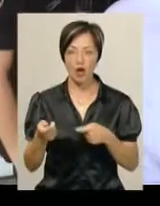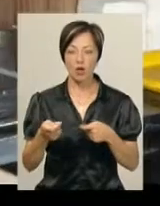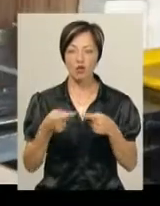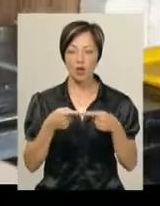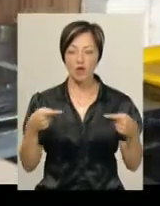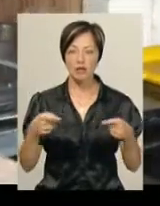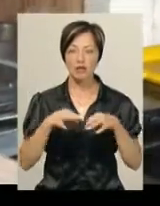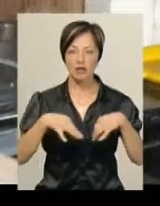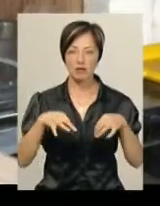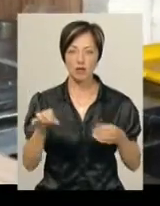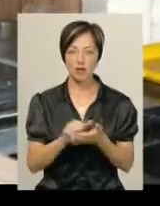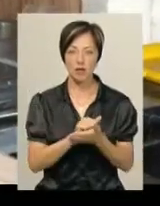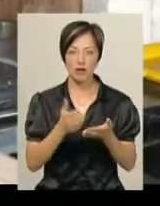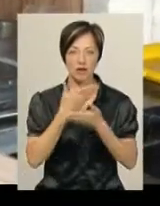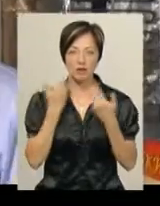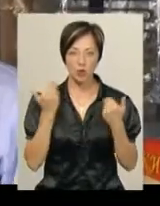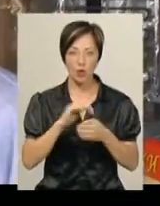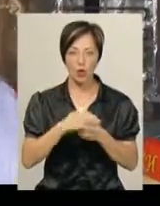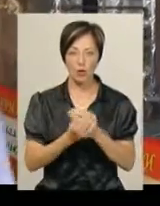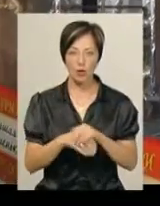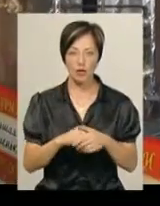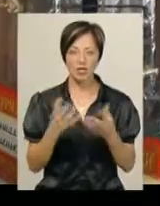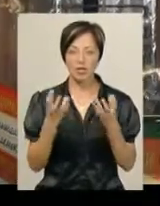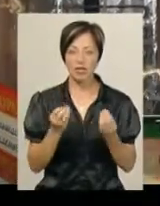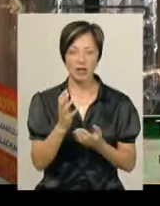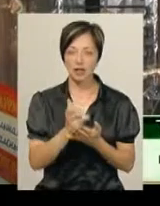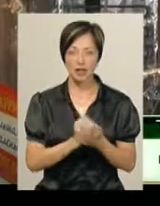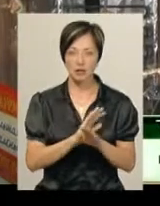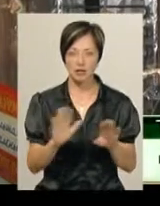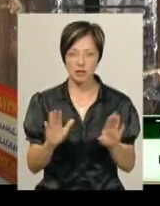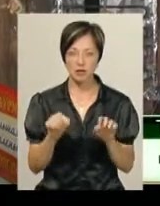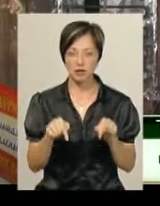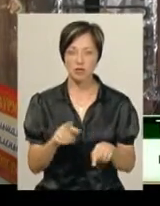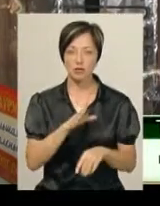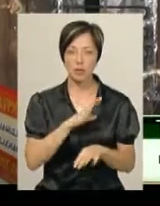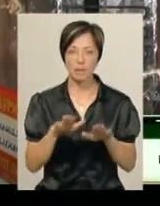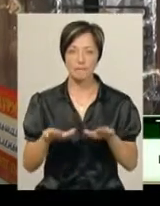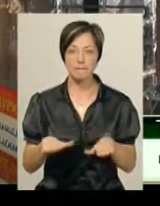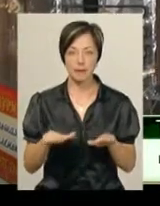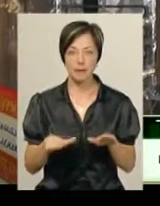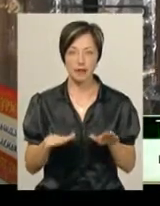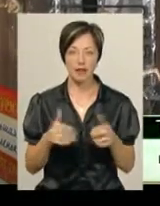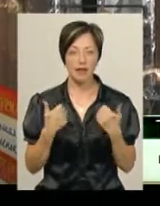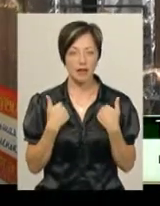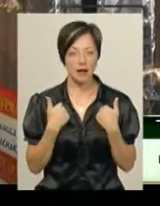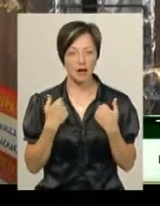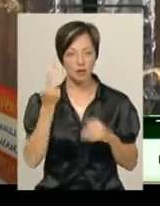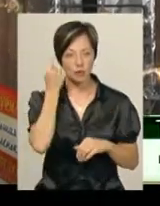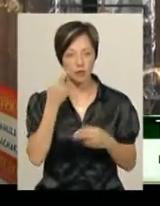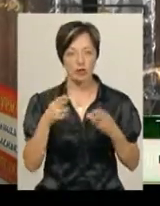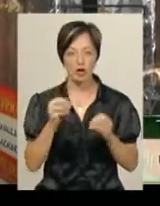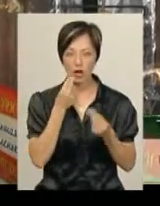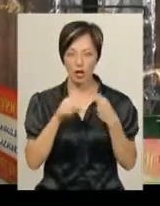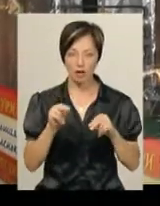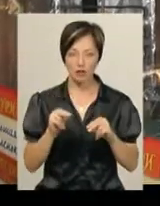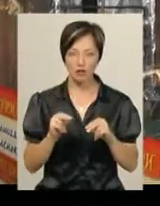-транспортна документація та відсутній рукомейник. «Ще не запаслися, чесно, в мене тут мало місця, я думаю, де його краще